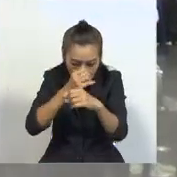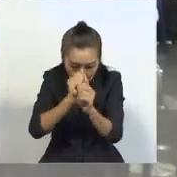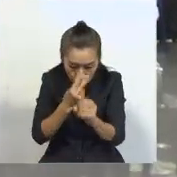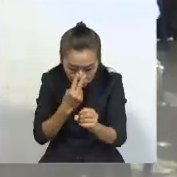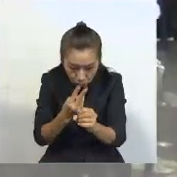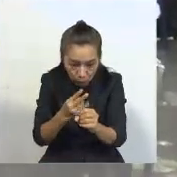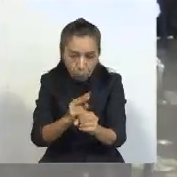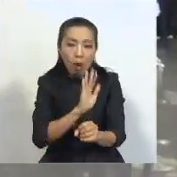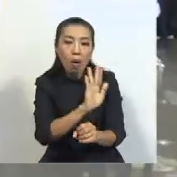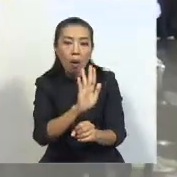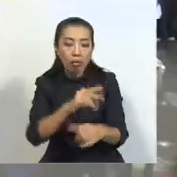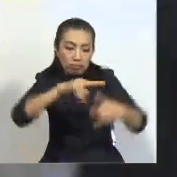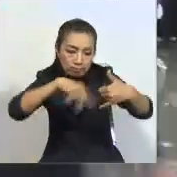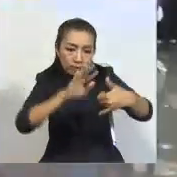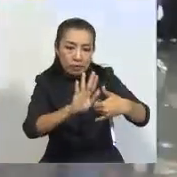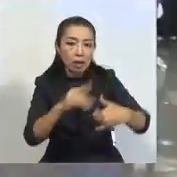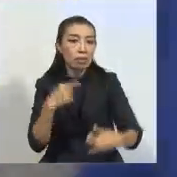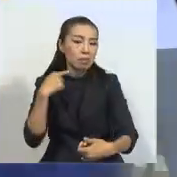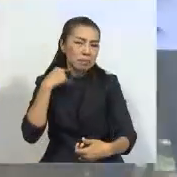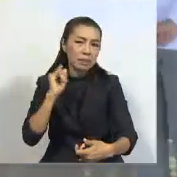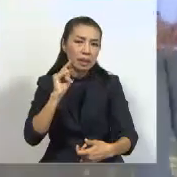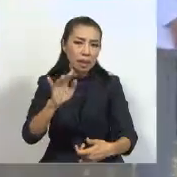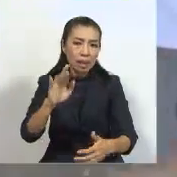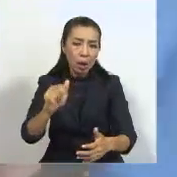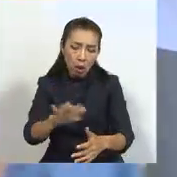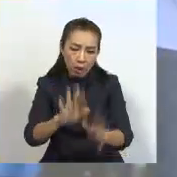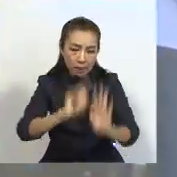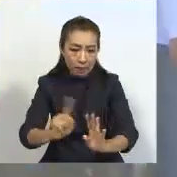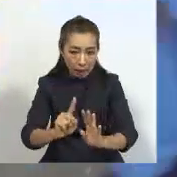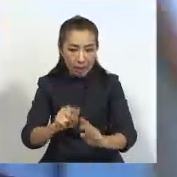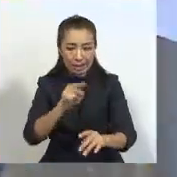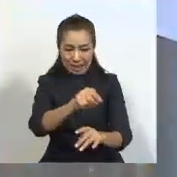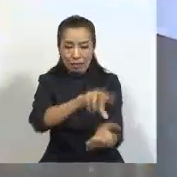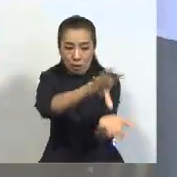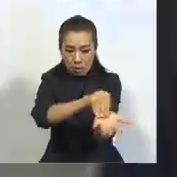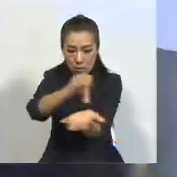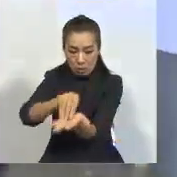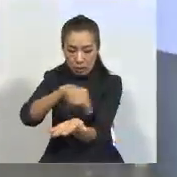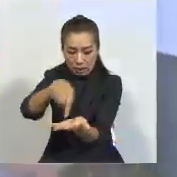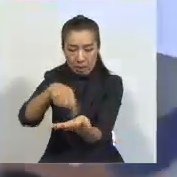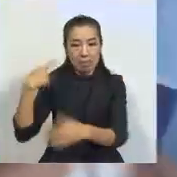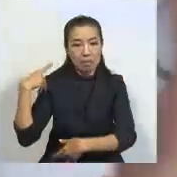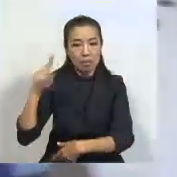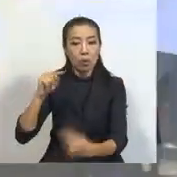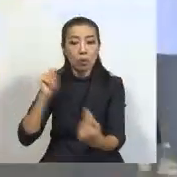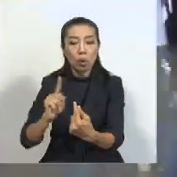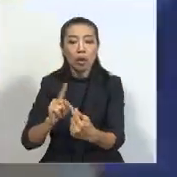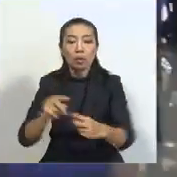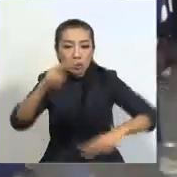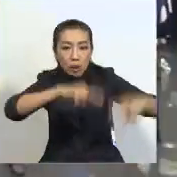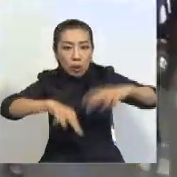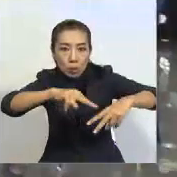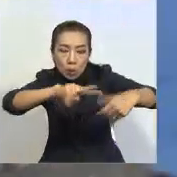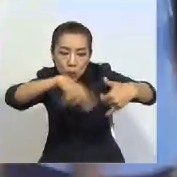มนเป็นยังไงบ้างนะครับซึ่งถ้าเราได้รับทราบข้อมูลเหล่านี้จะเป็นประโยชน์อย่างยิ่งเลยนะครับในการที่จะดูแลรักษา